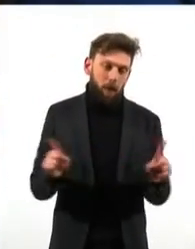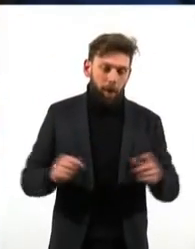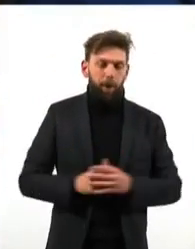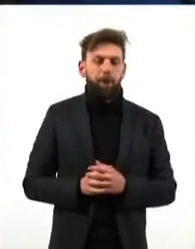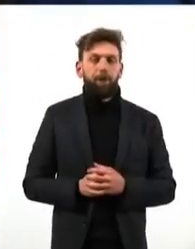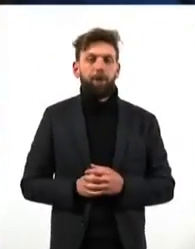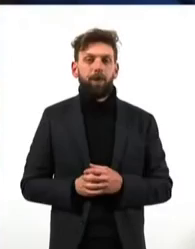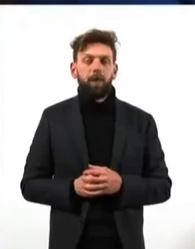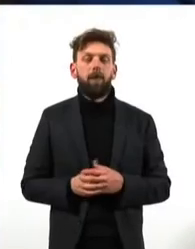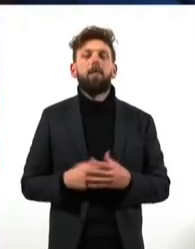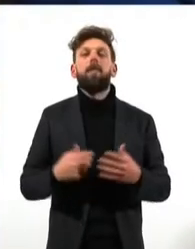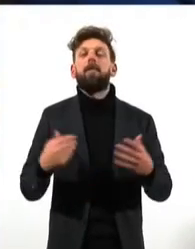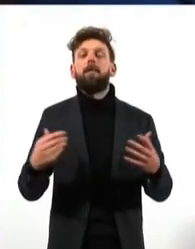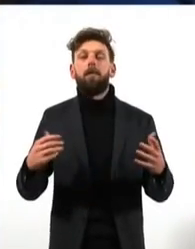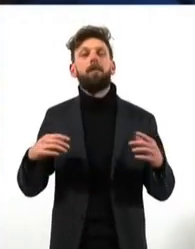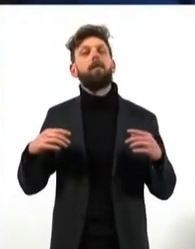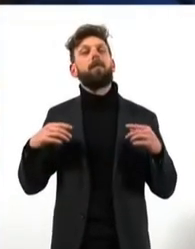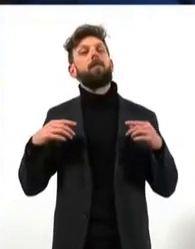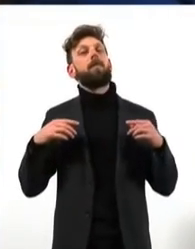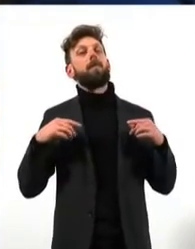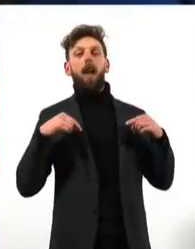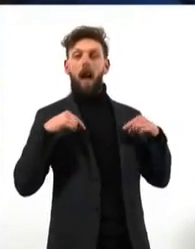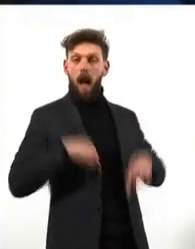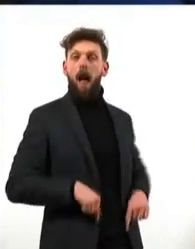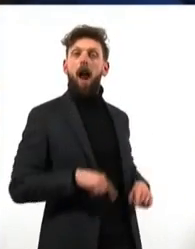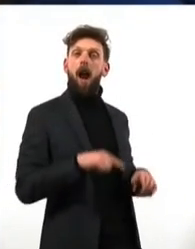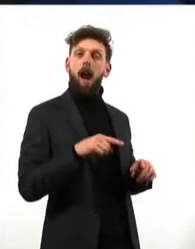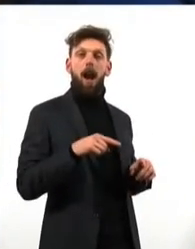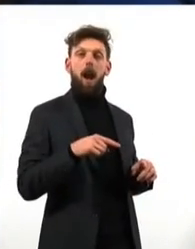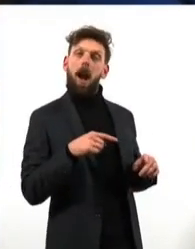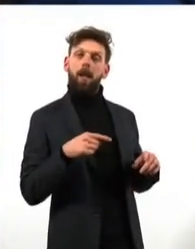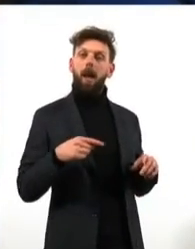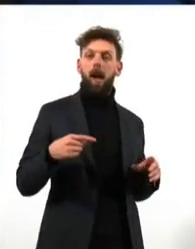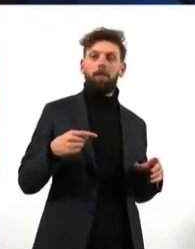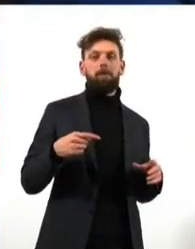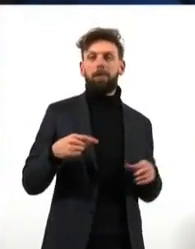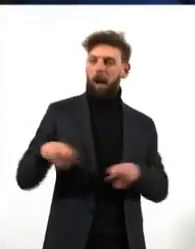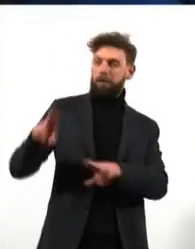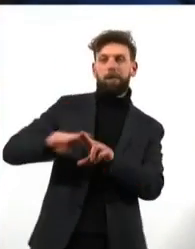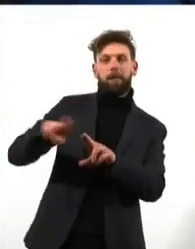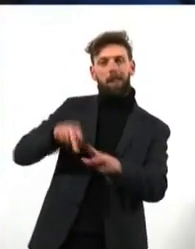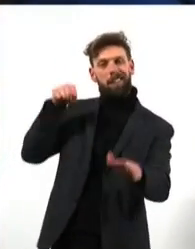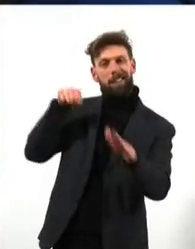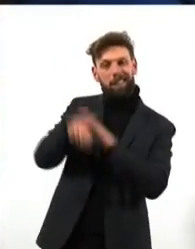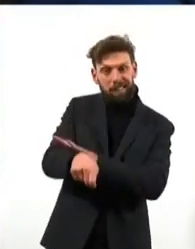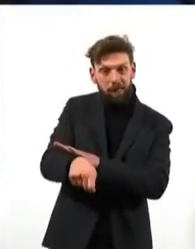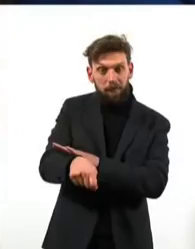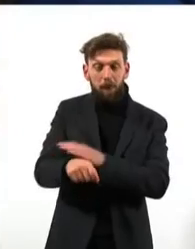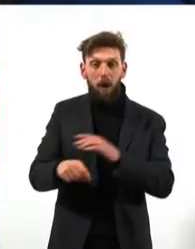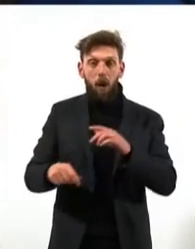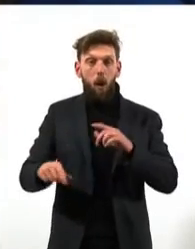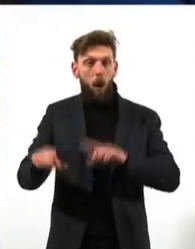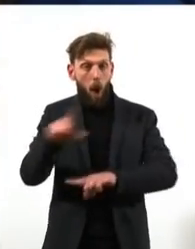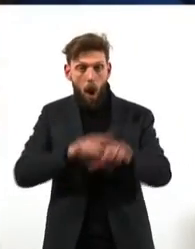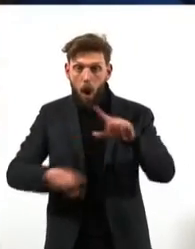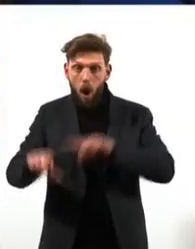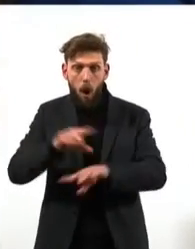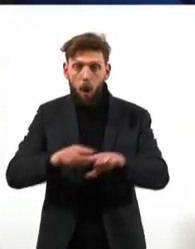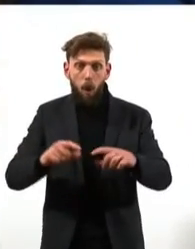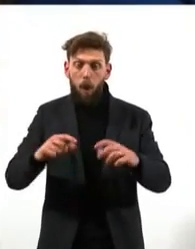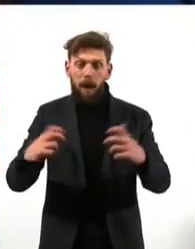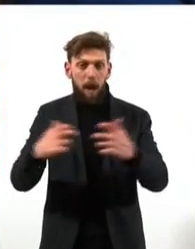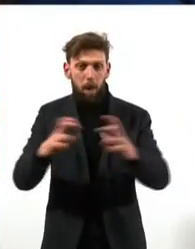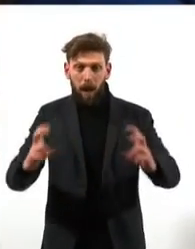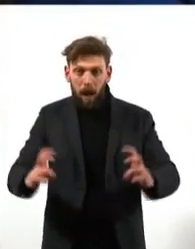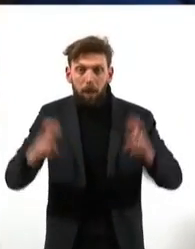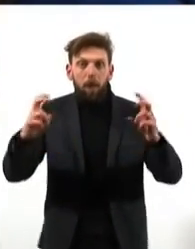malgré tous les travaux que l'État a aidé à financer, le loyer n'a pas augmenté de beaucoup.